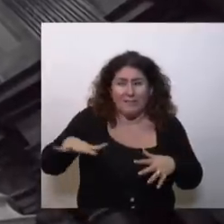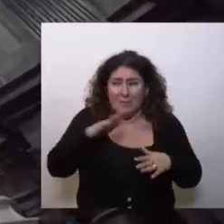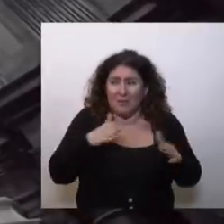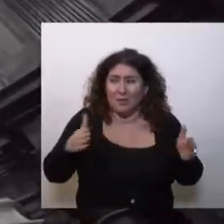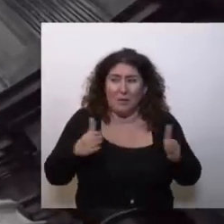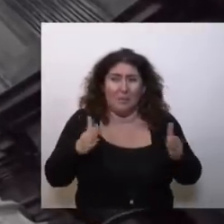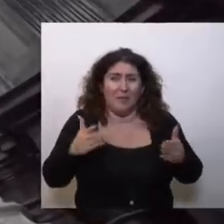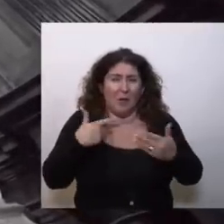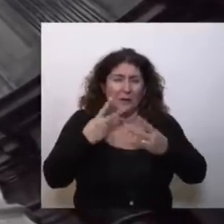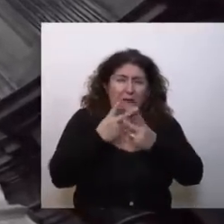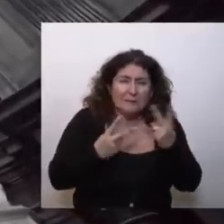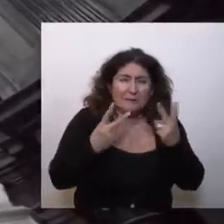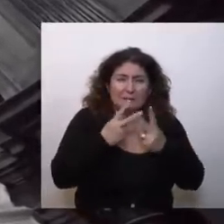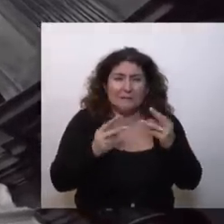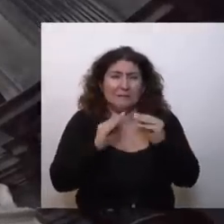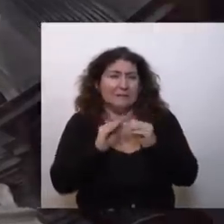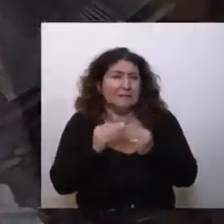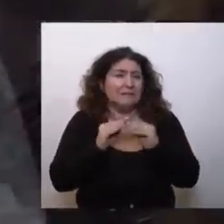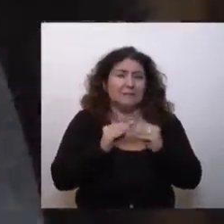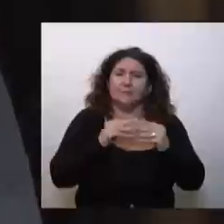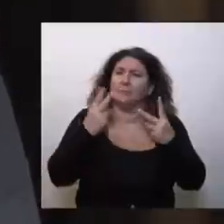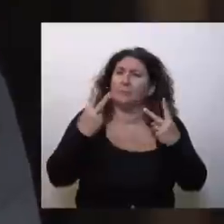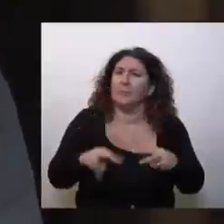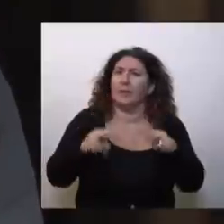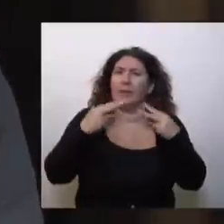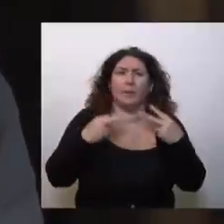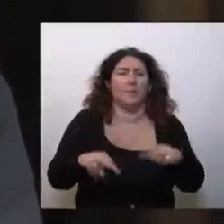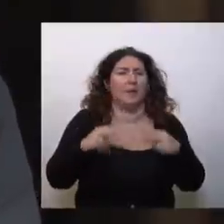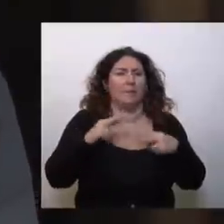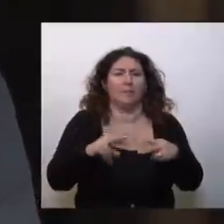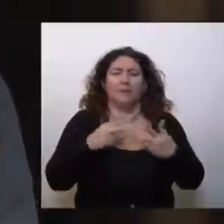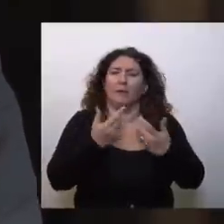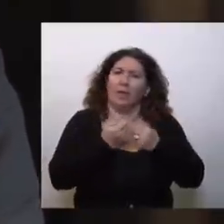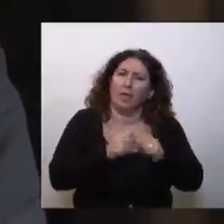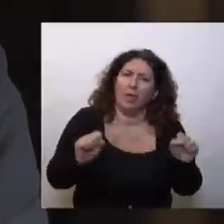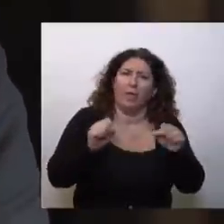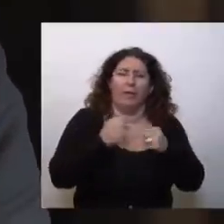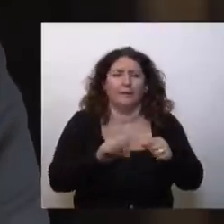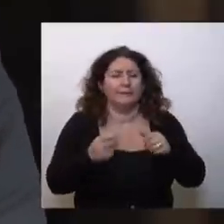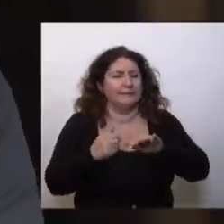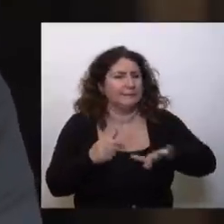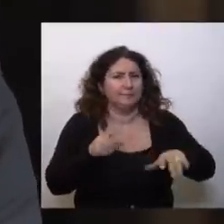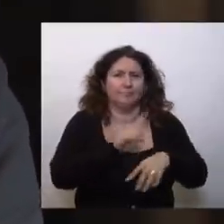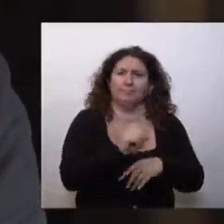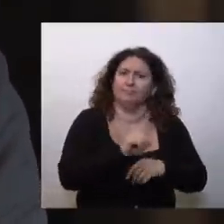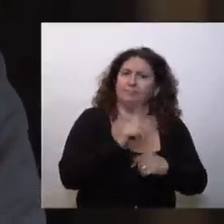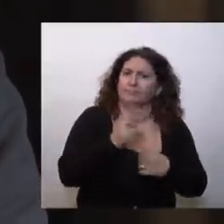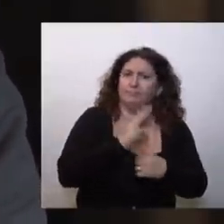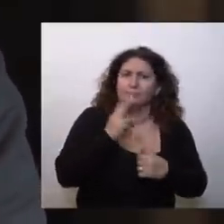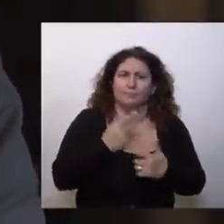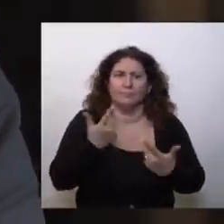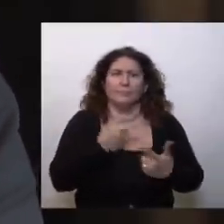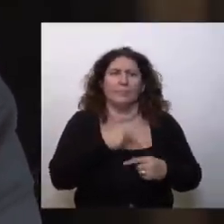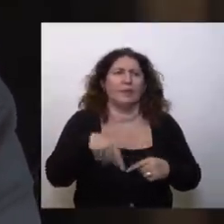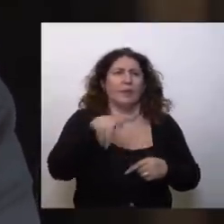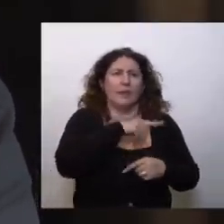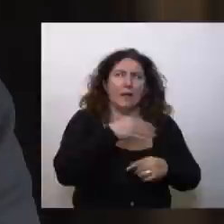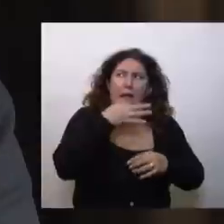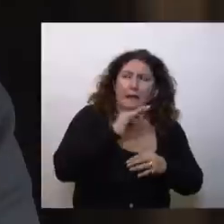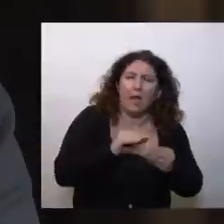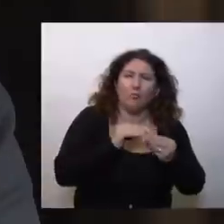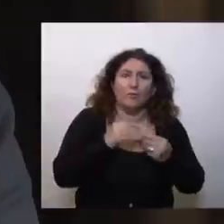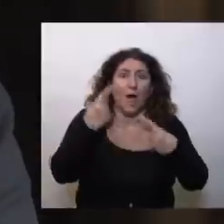i tentativi che erano stati fatti erano stati lasciati da parte, perché nessuno era proprio sicuro di